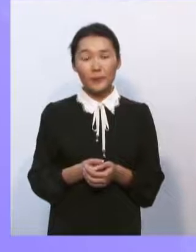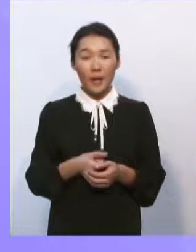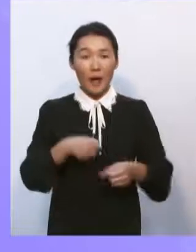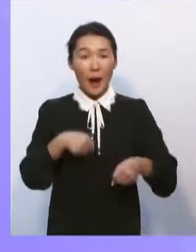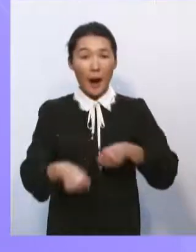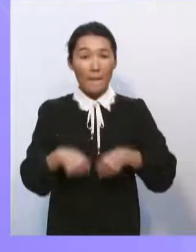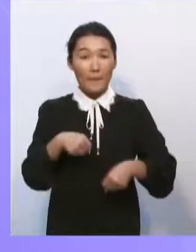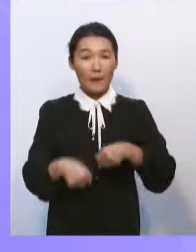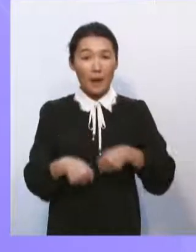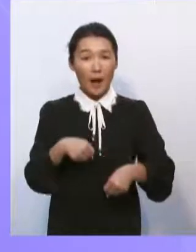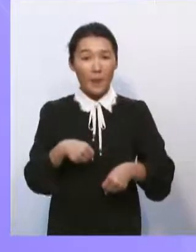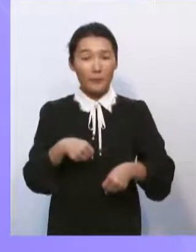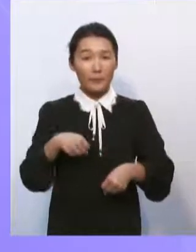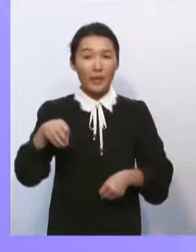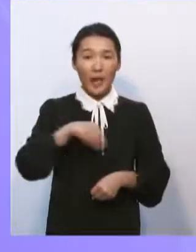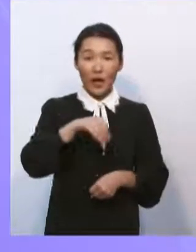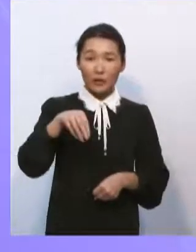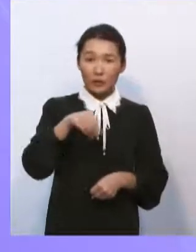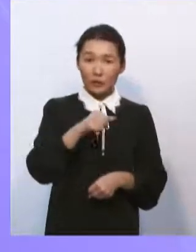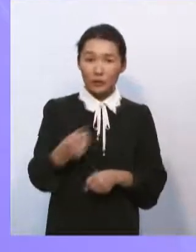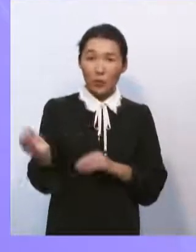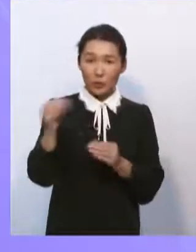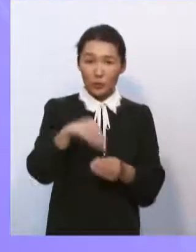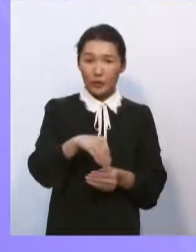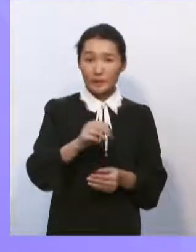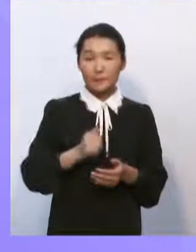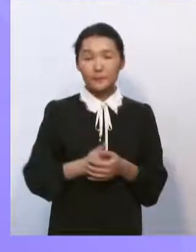Камырга ачыткы кошулат.